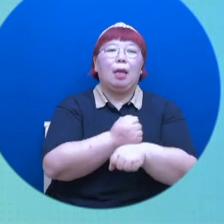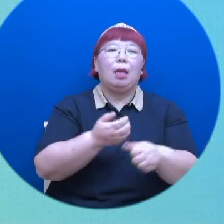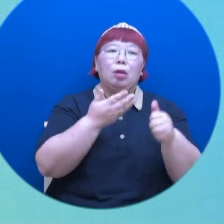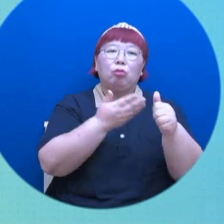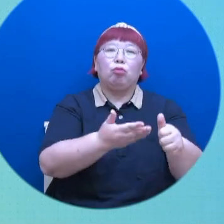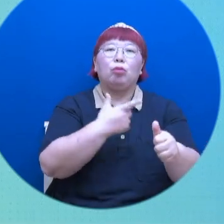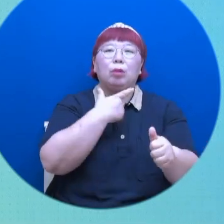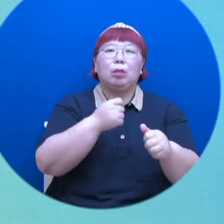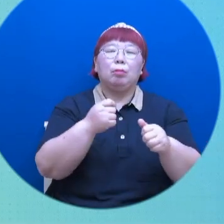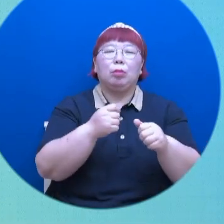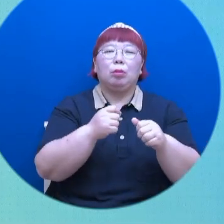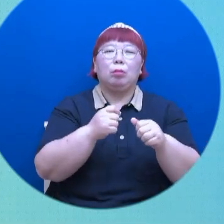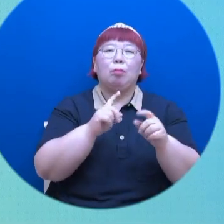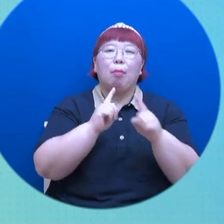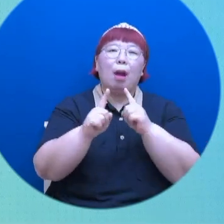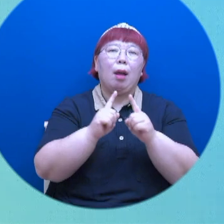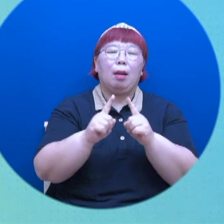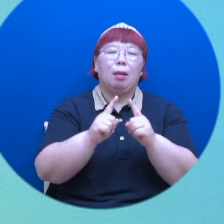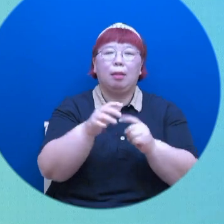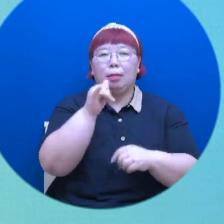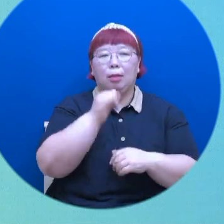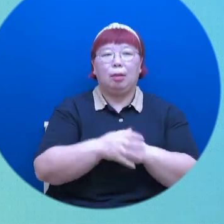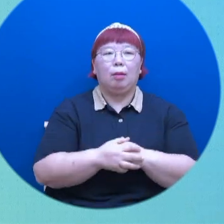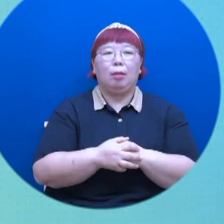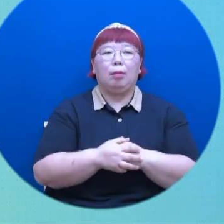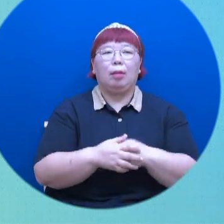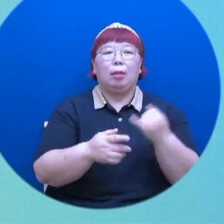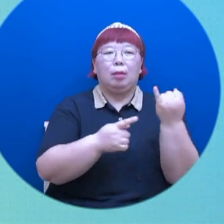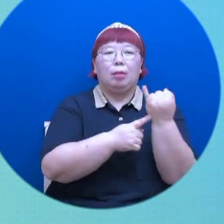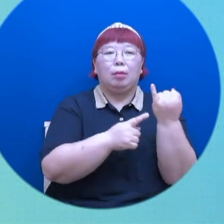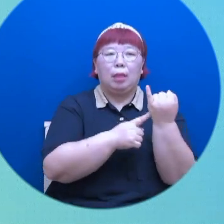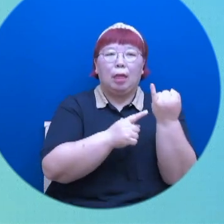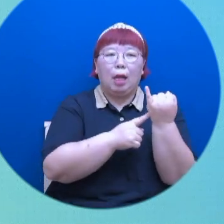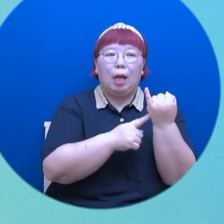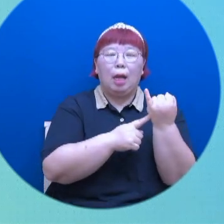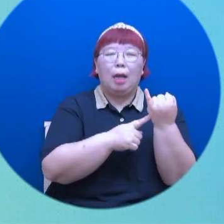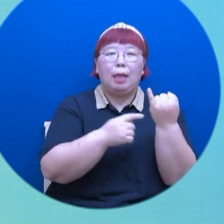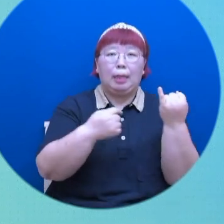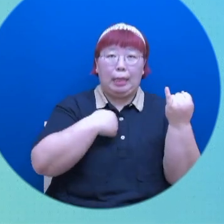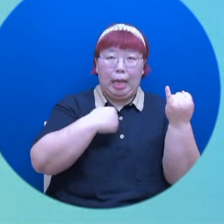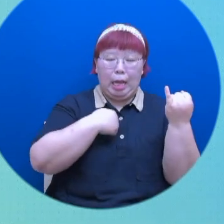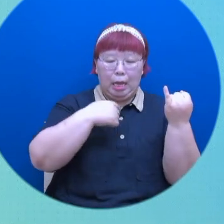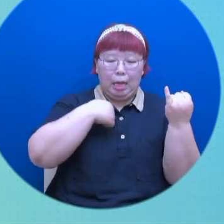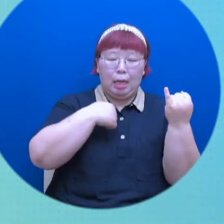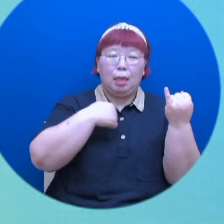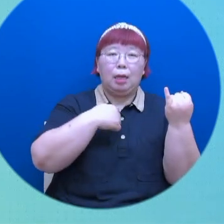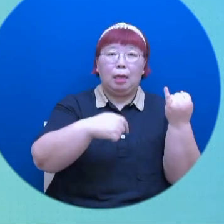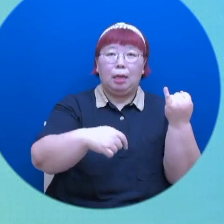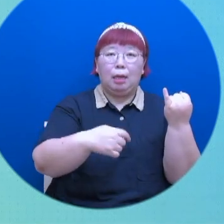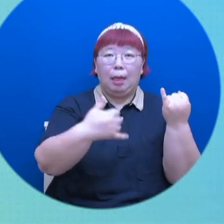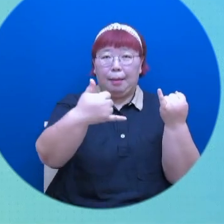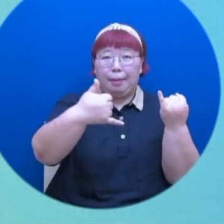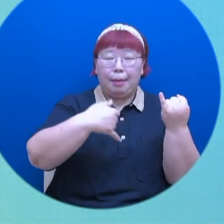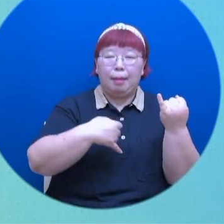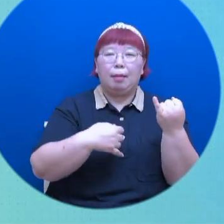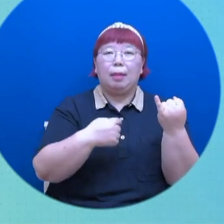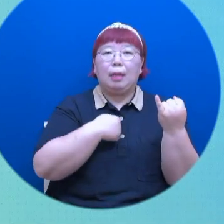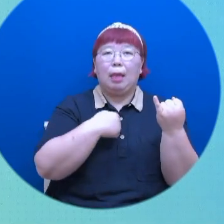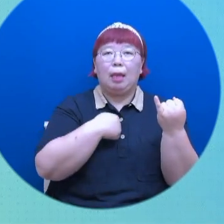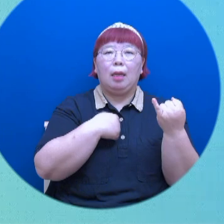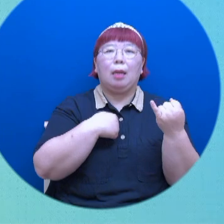하는 장면이 있더라고요. 이 작가님께서 자기 자신에게 이렇게 말을